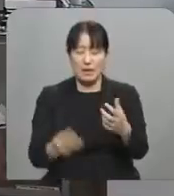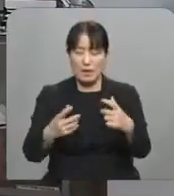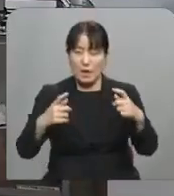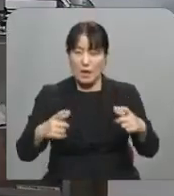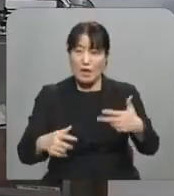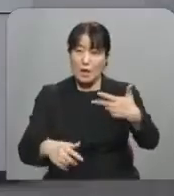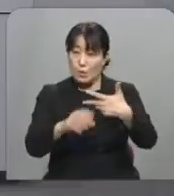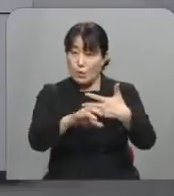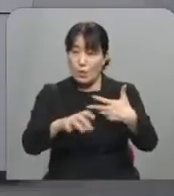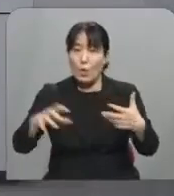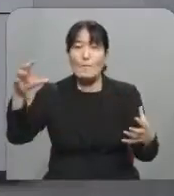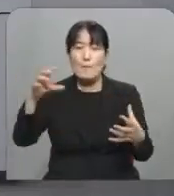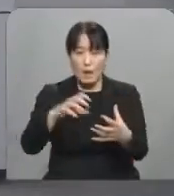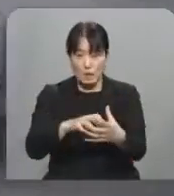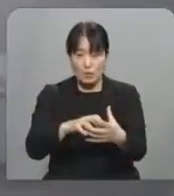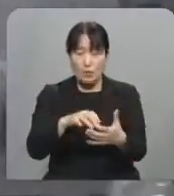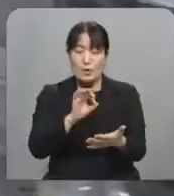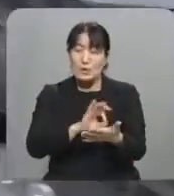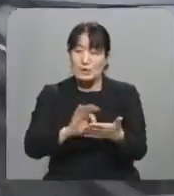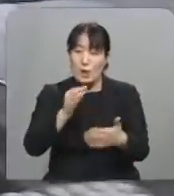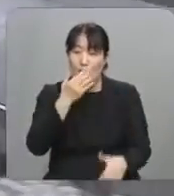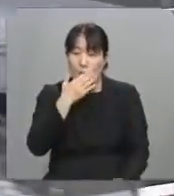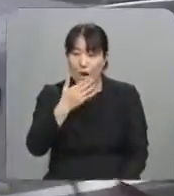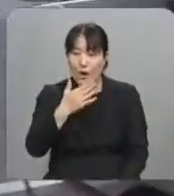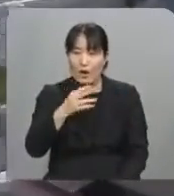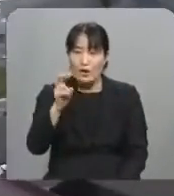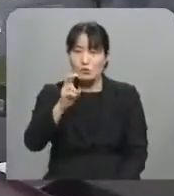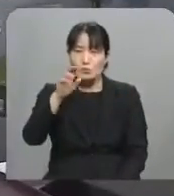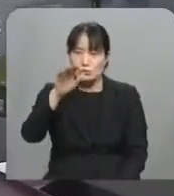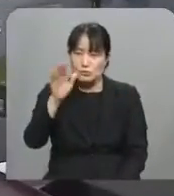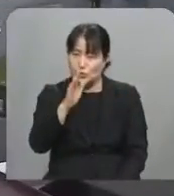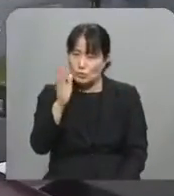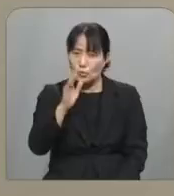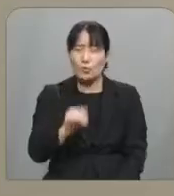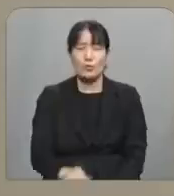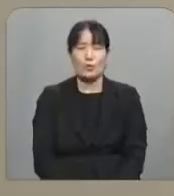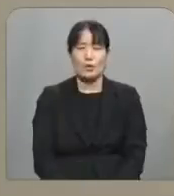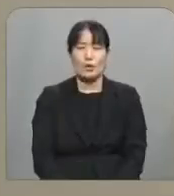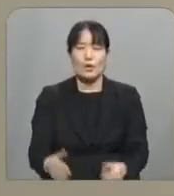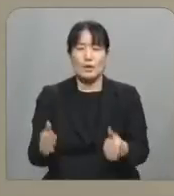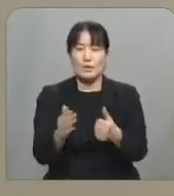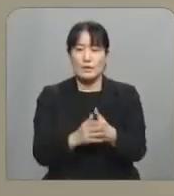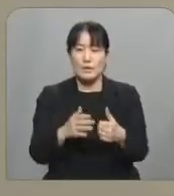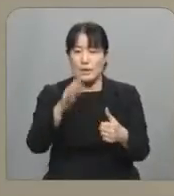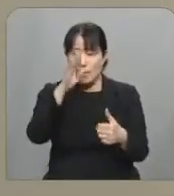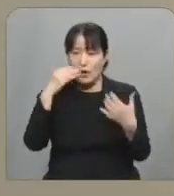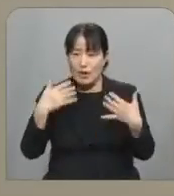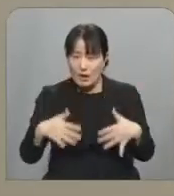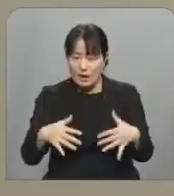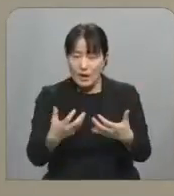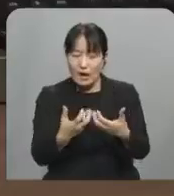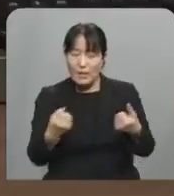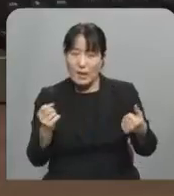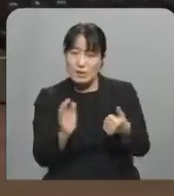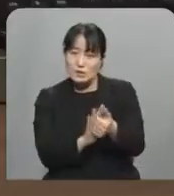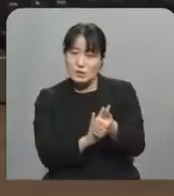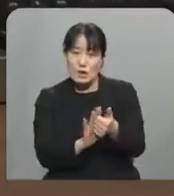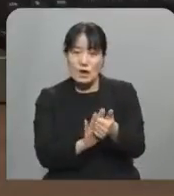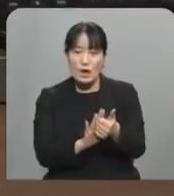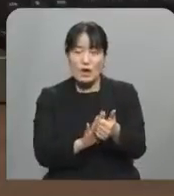의료기관 7곳을 통틀어도 쓸 수 있는 음압병상은 20개 안팎입니다. 이에 따라 경증 환자를 격리 치료할 수